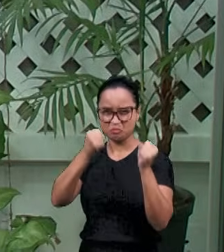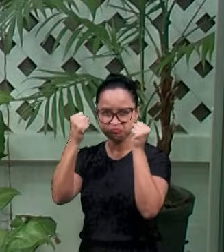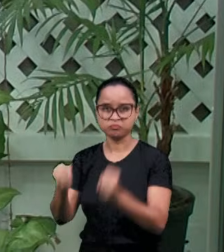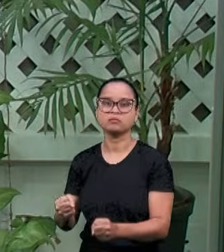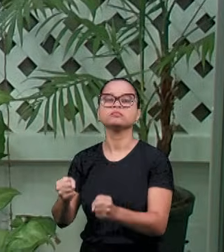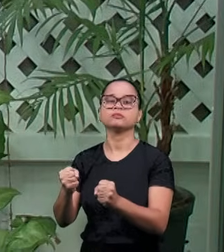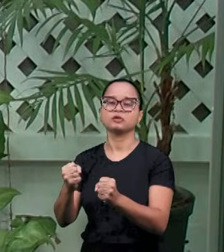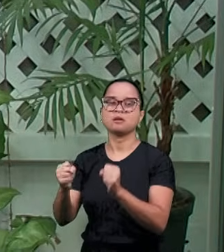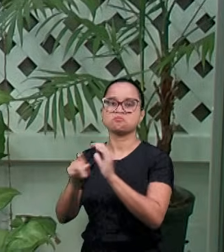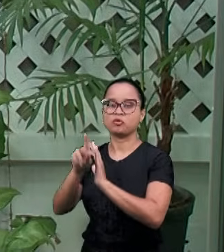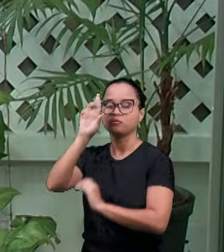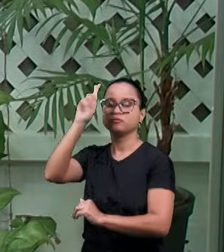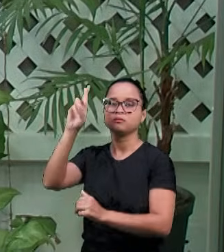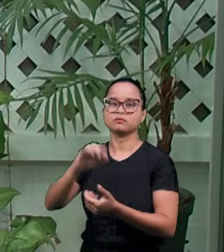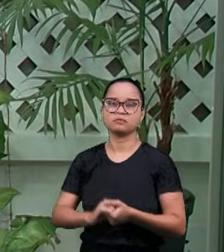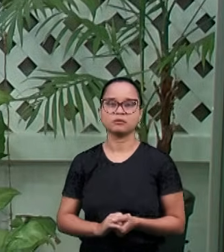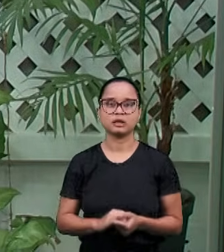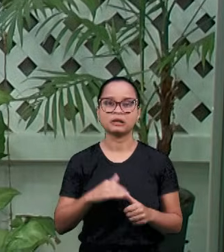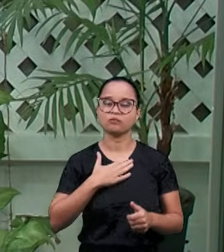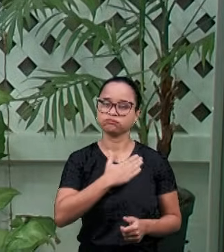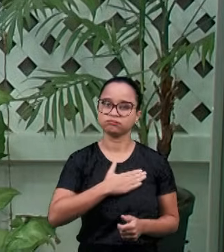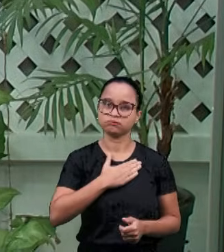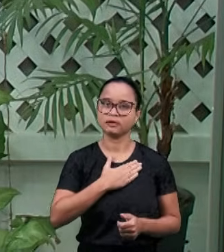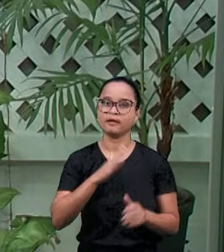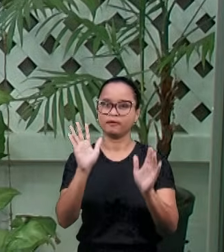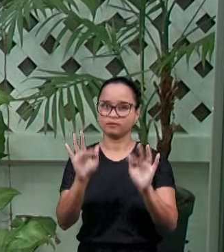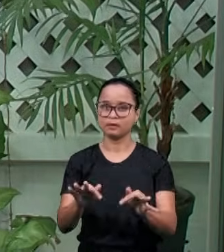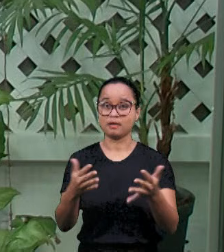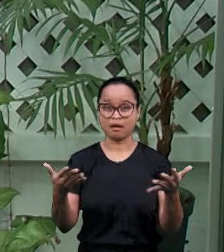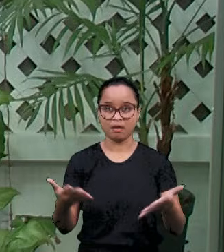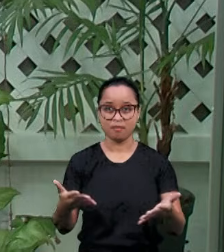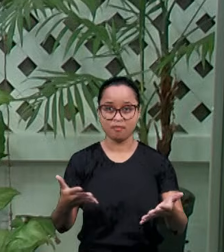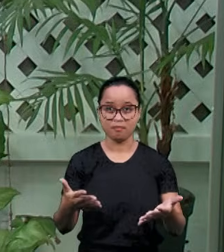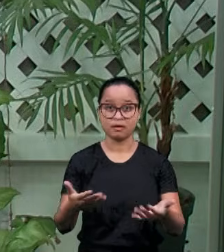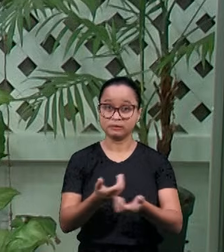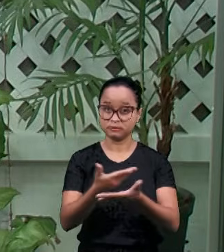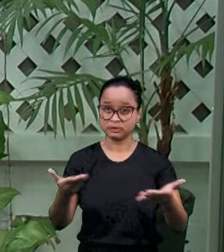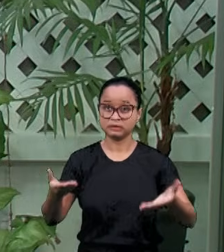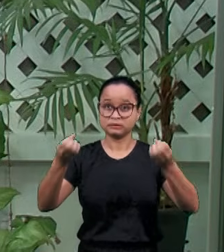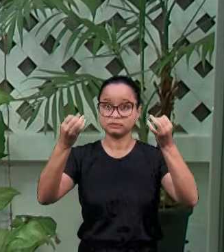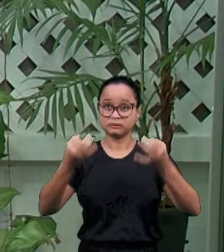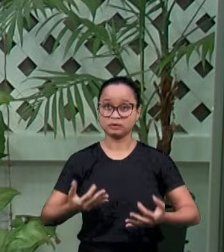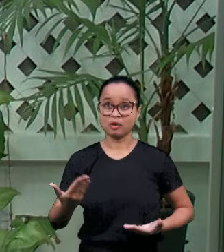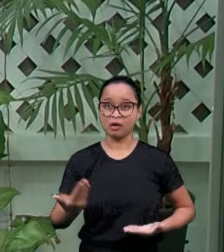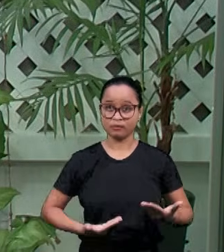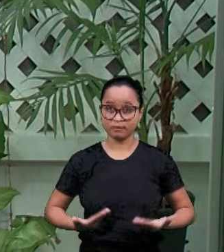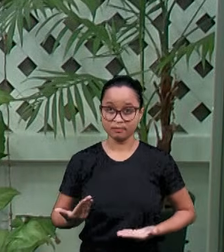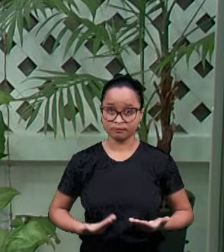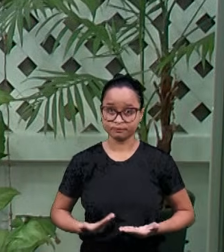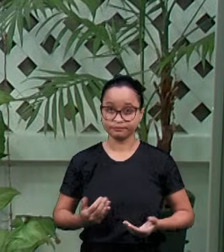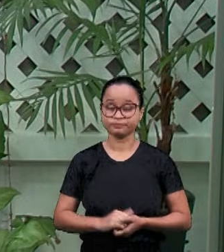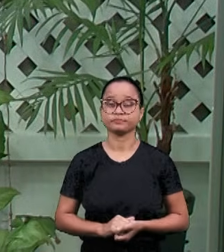pouvoir. J'aimerais maintenant finir ici en disant à nos frères